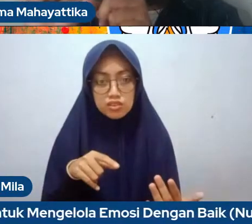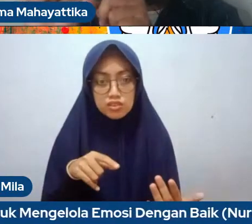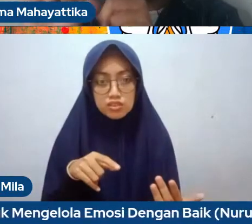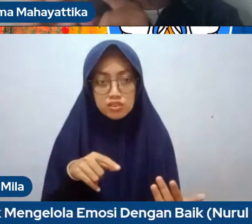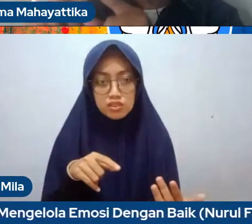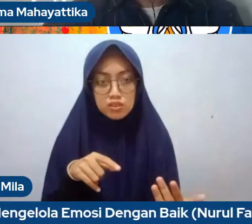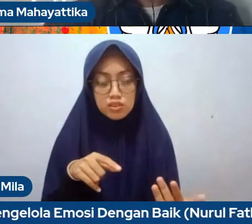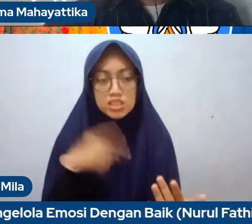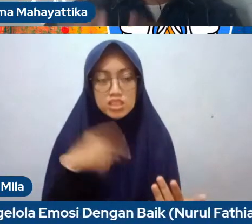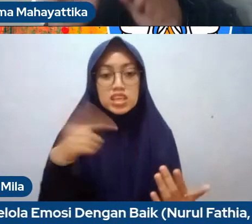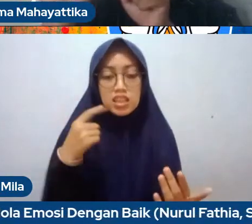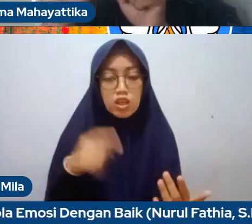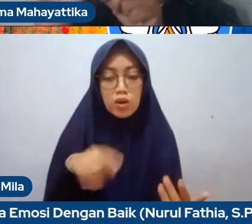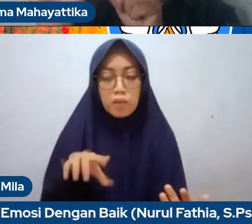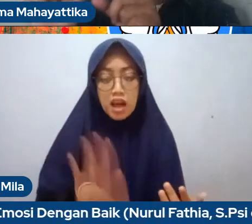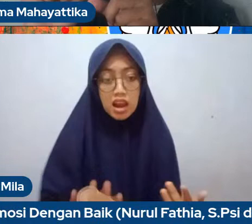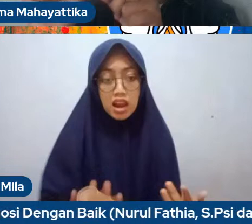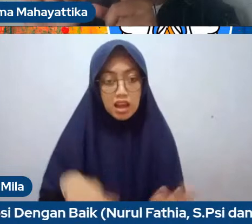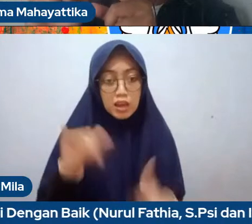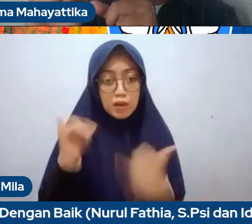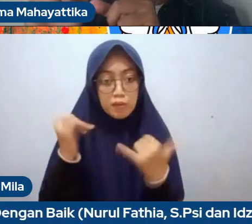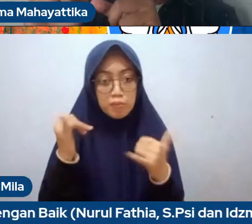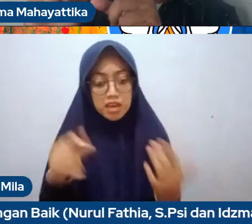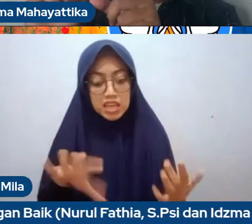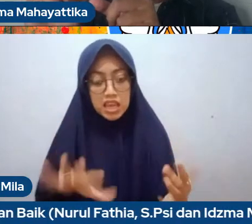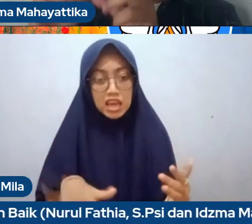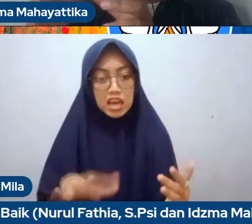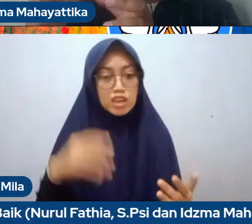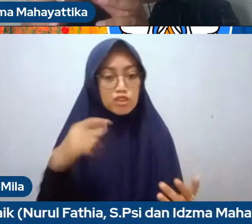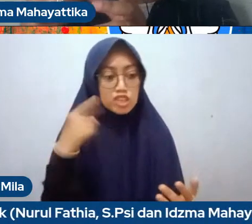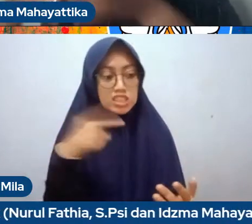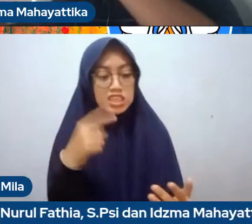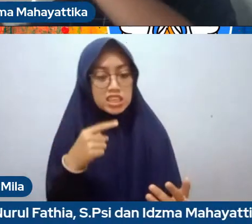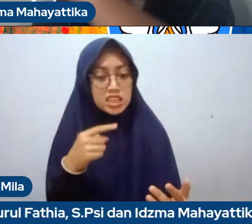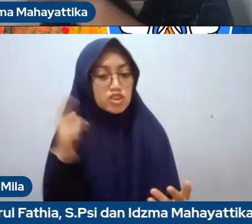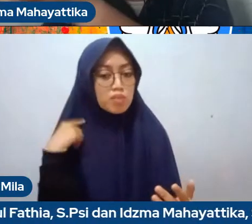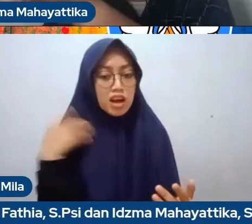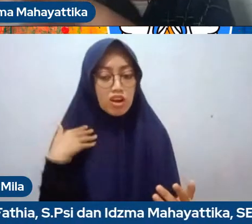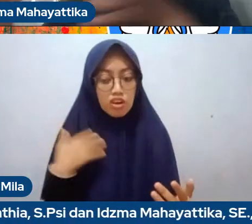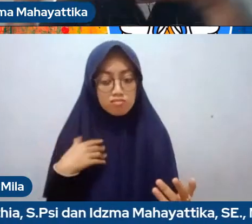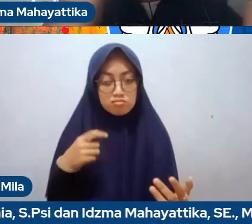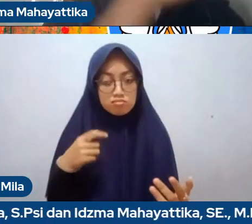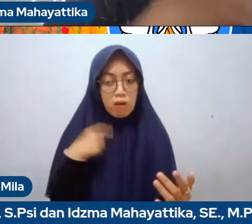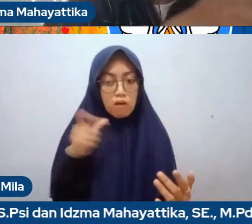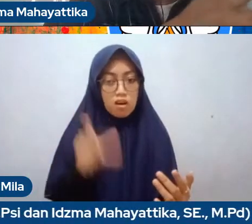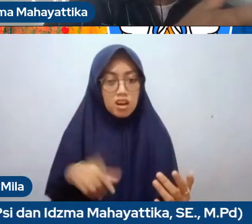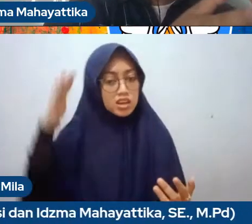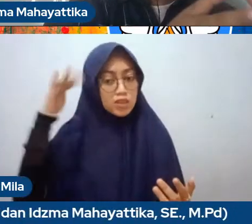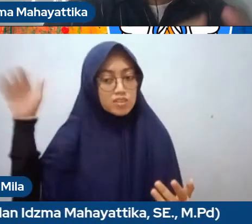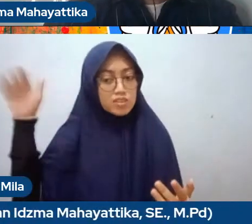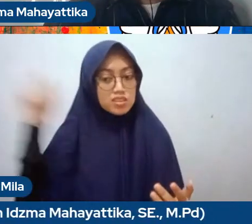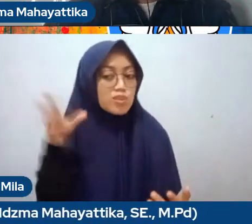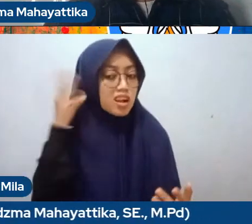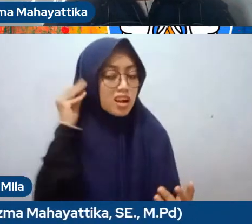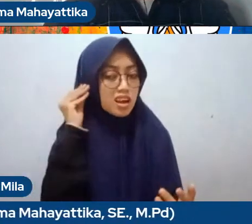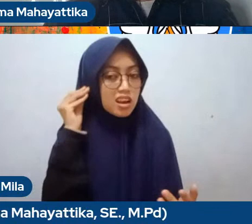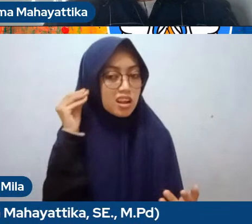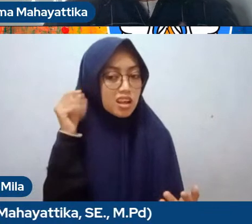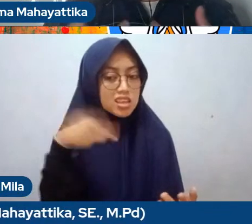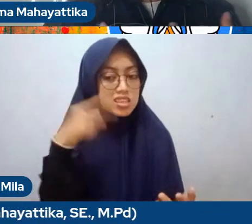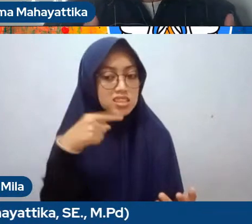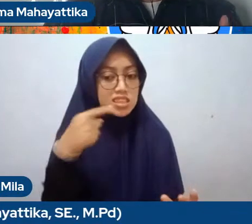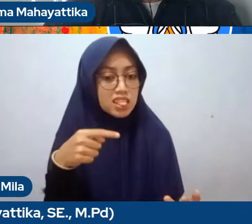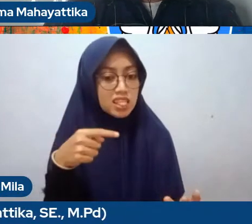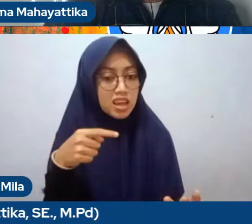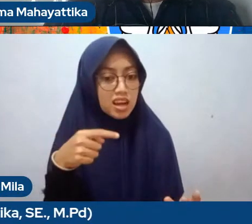yang muncul di mainan itu, karena biasanya cerita itu adalah cerita yang sebenarnya sehari-hari dia gitu, terus sudut itu orang kan dalam anak. Jadi